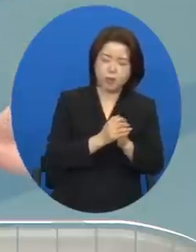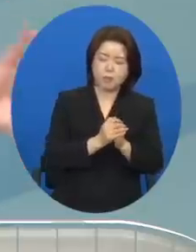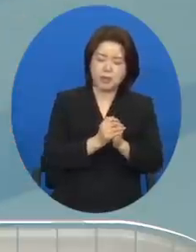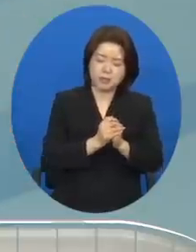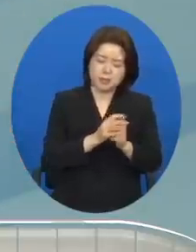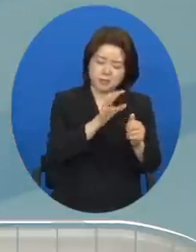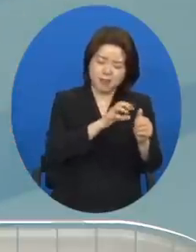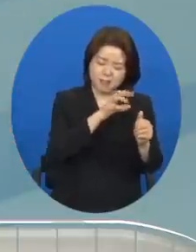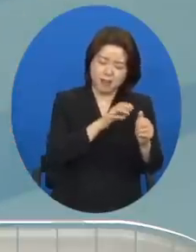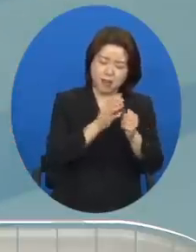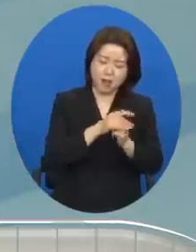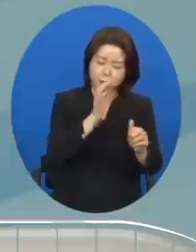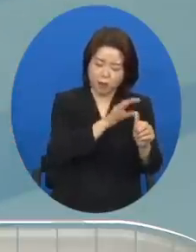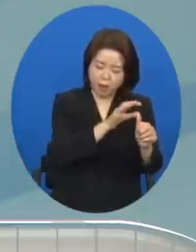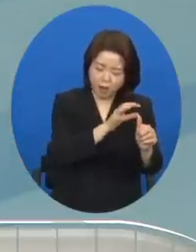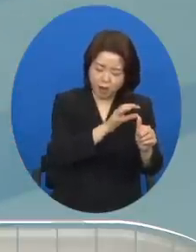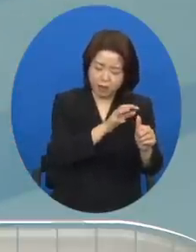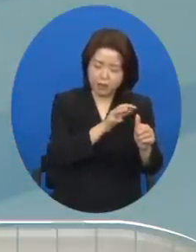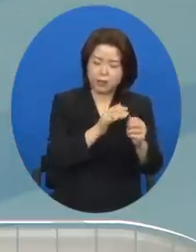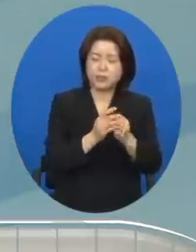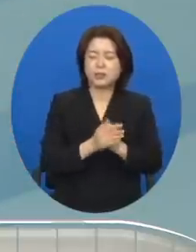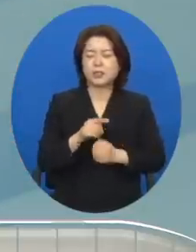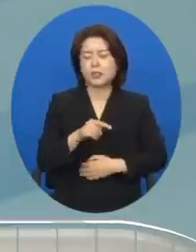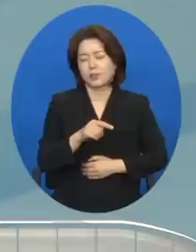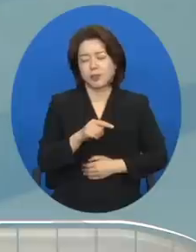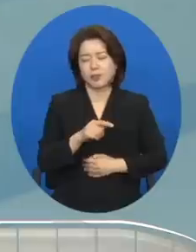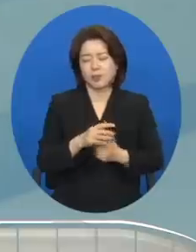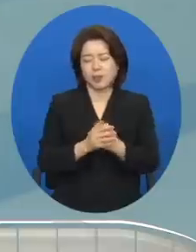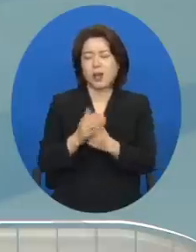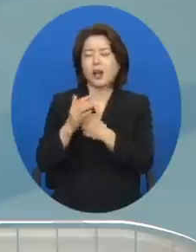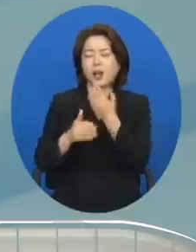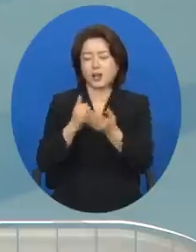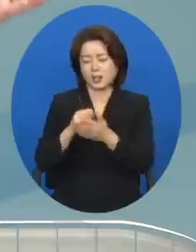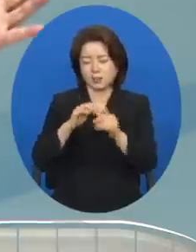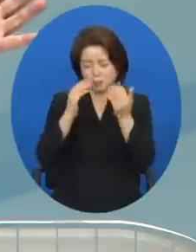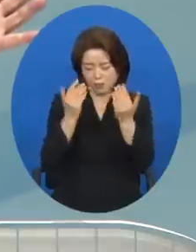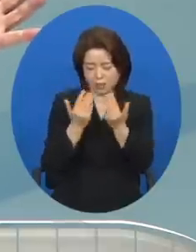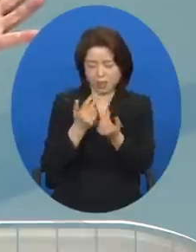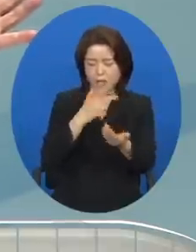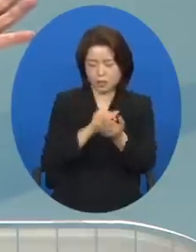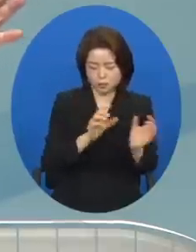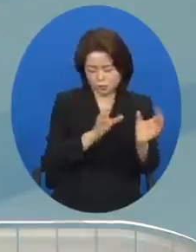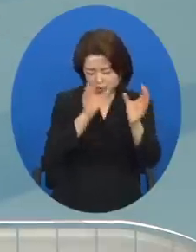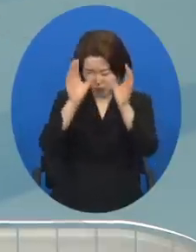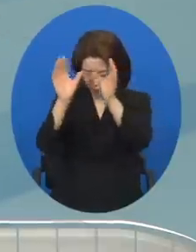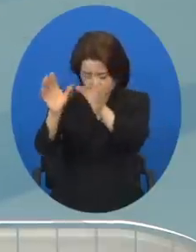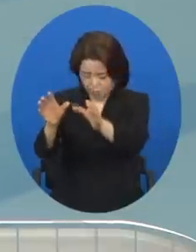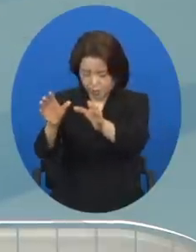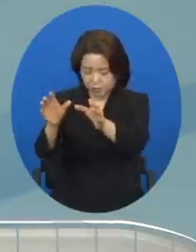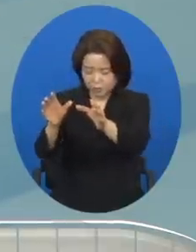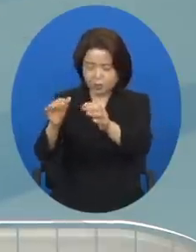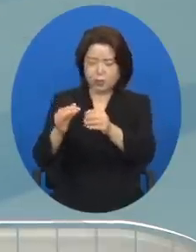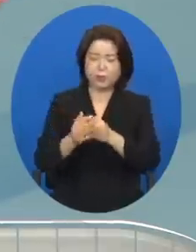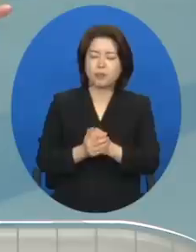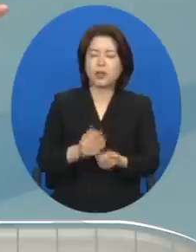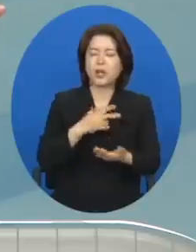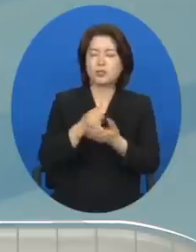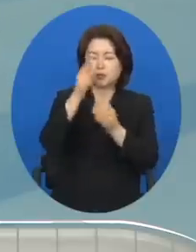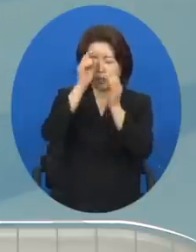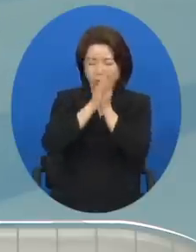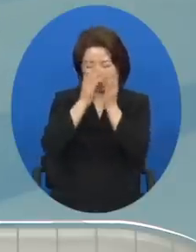긁고 야단치고 하나님 이제는 그거 다 주님께 정말 맡기고 주님께